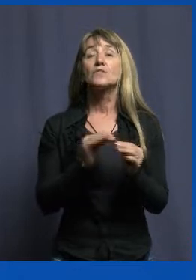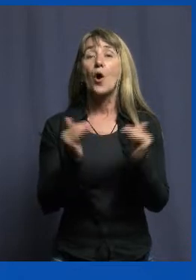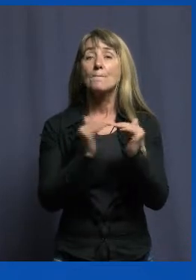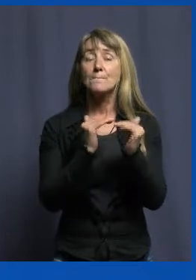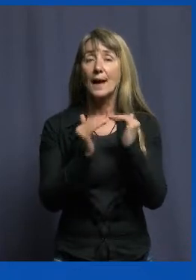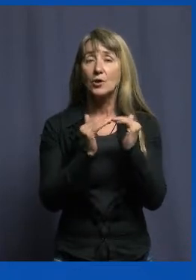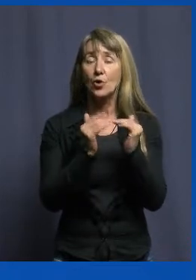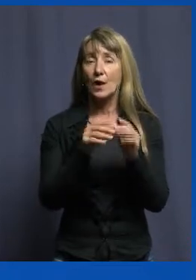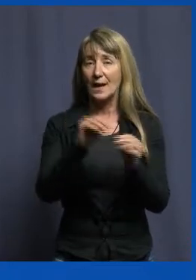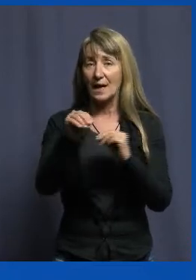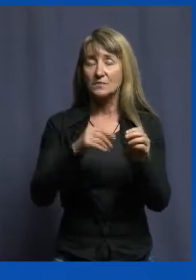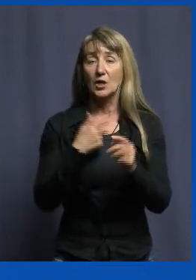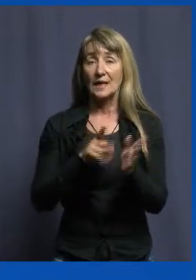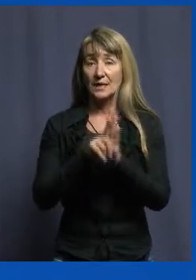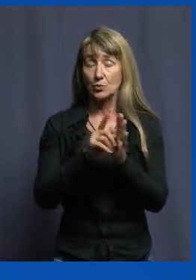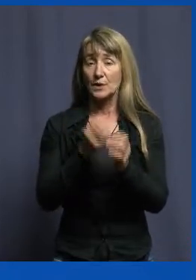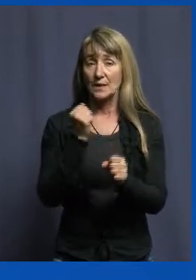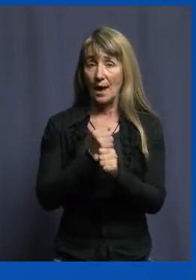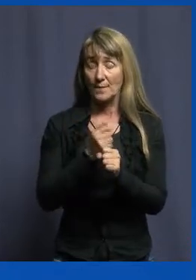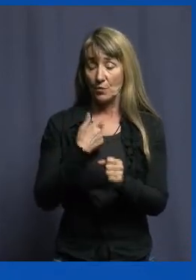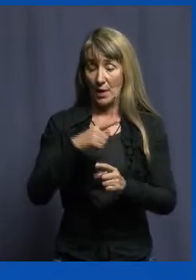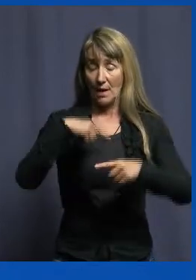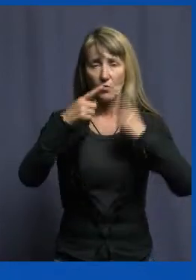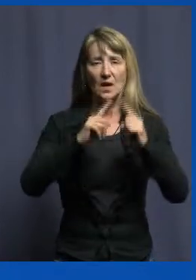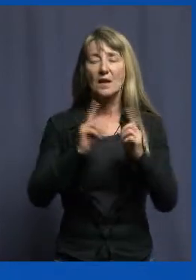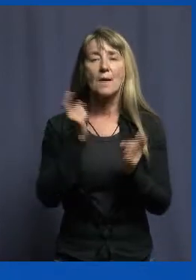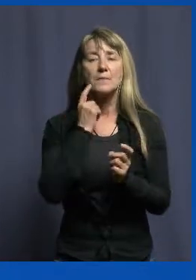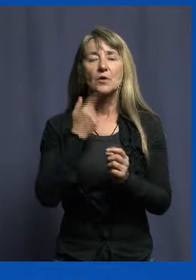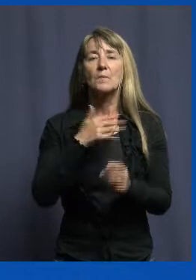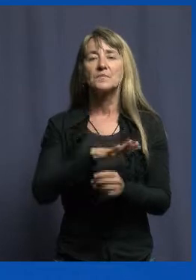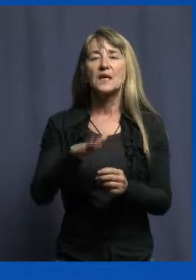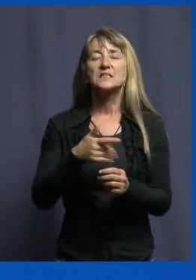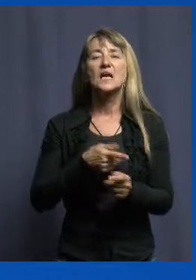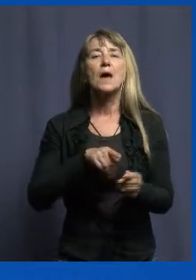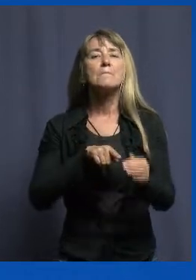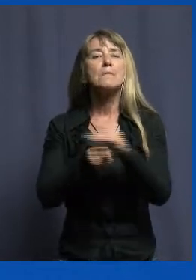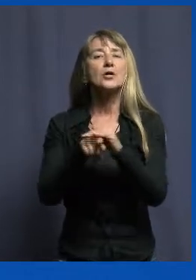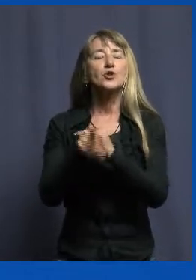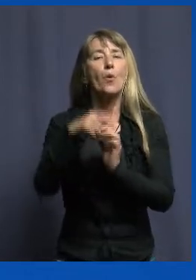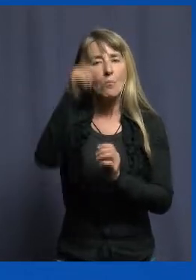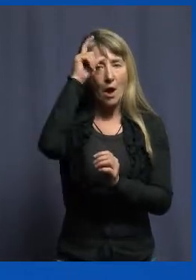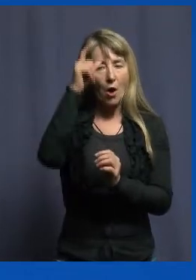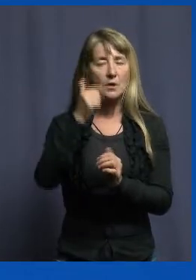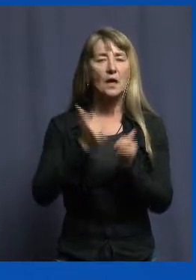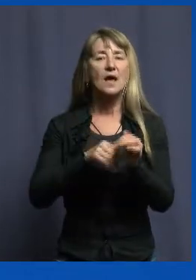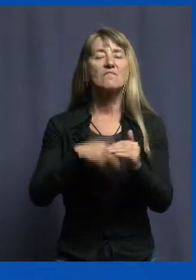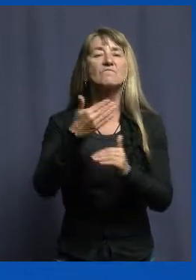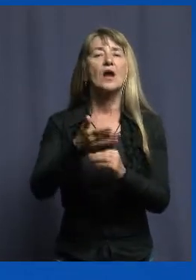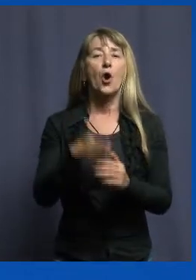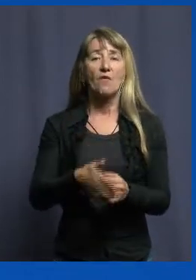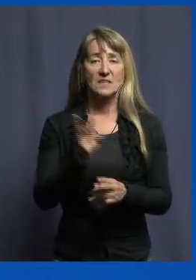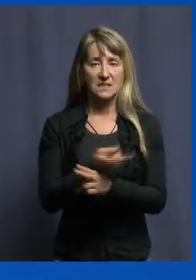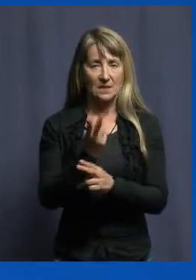napravi rezultat o kome vam ja govorim, onda nećemo imati tu nepriliku da nam deca ili beže u Beograd ili nam beže van ove zemlje.